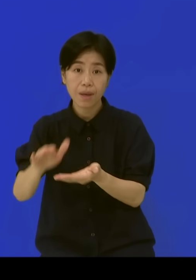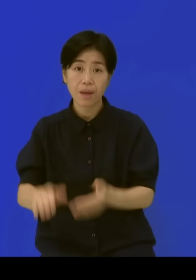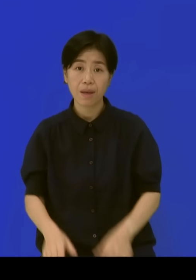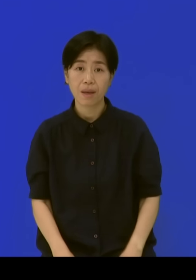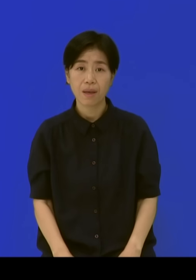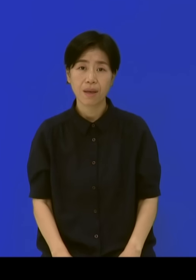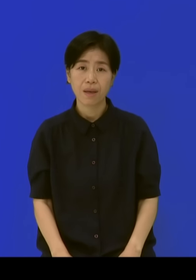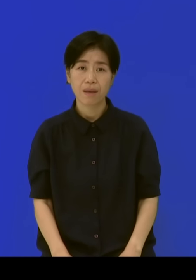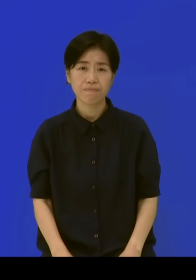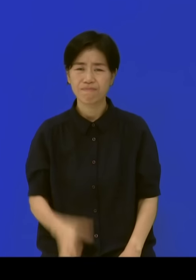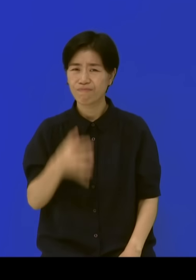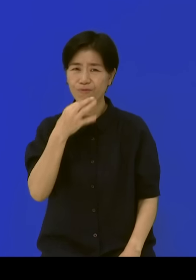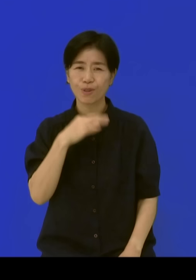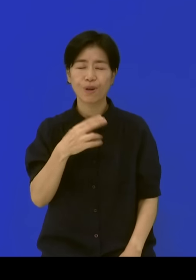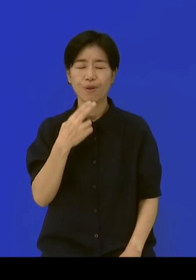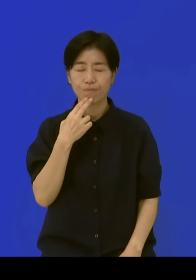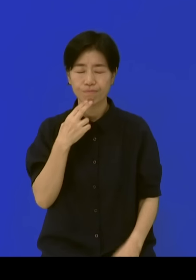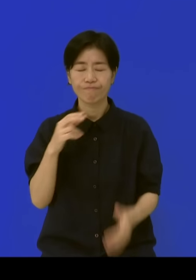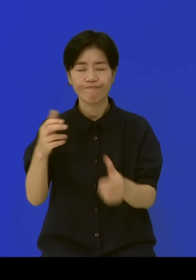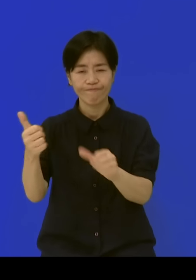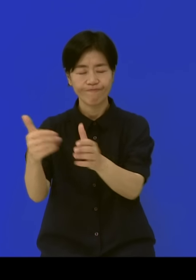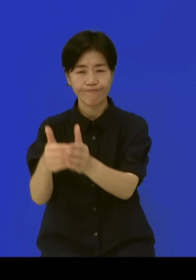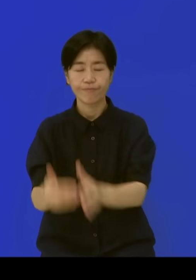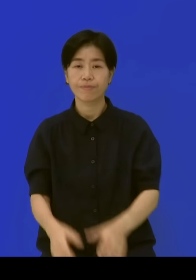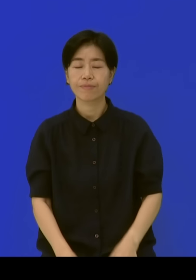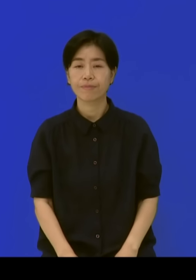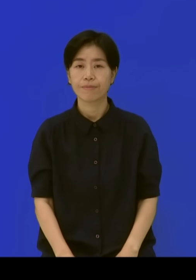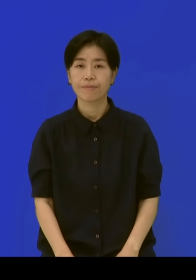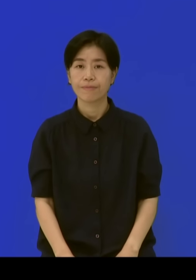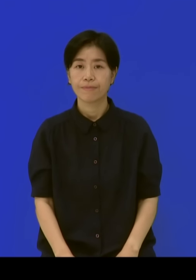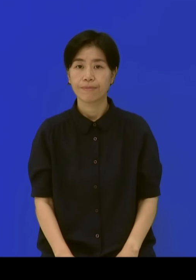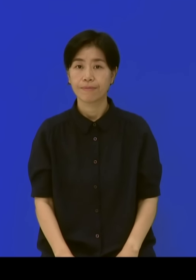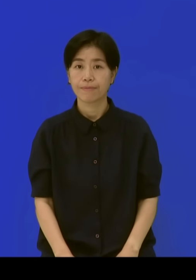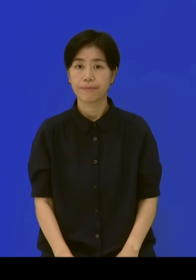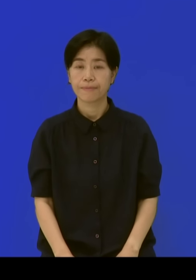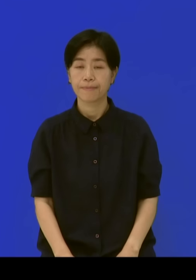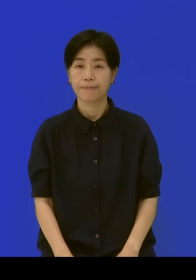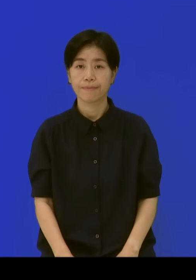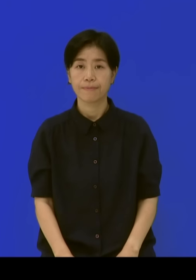사실은 별로 아버지께 도움이 되지 못했죠. 네.